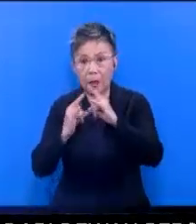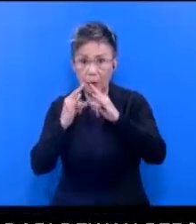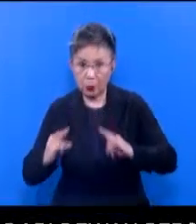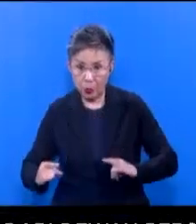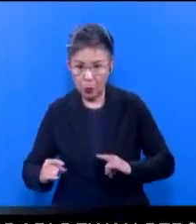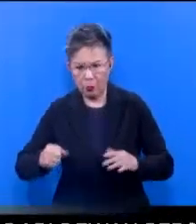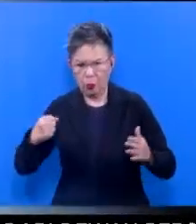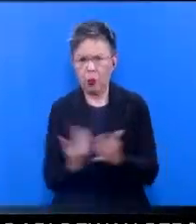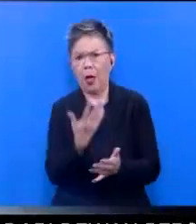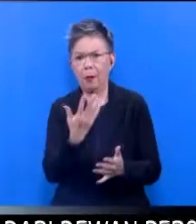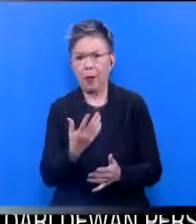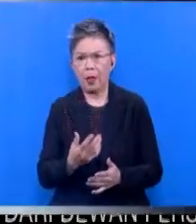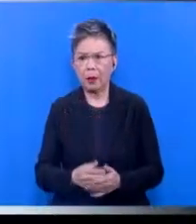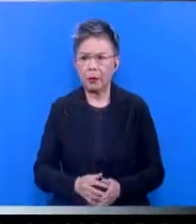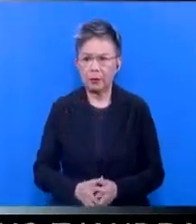tabrakan terjadi.